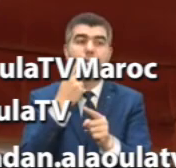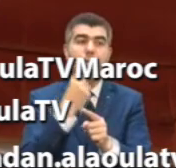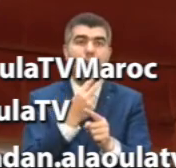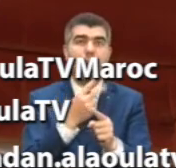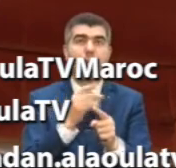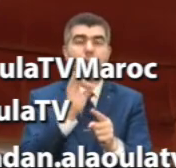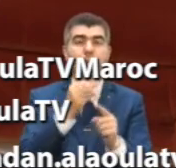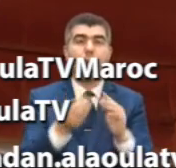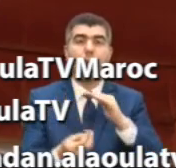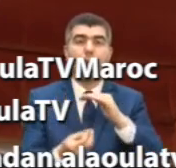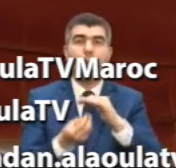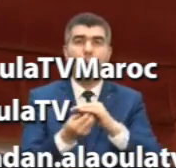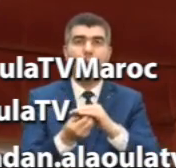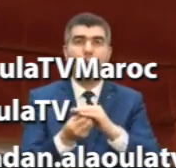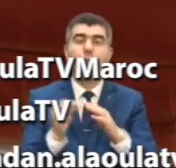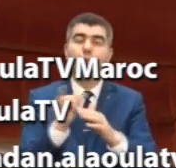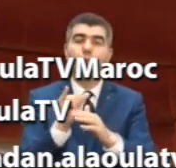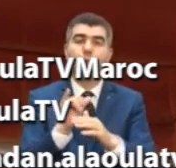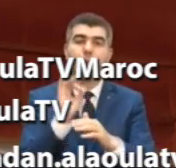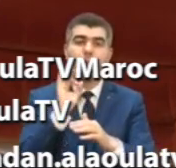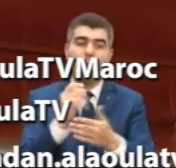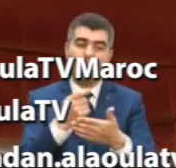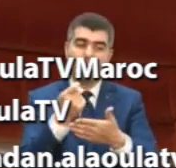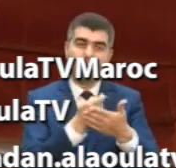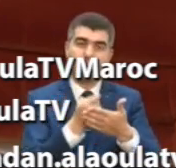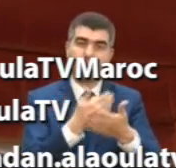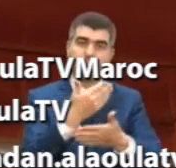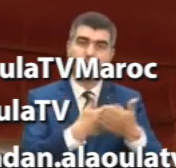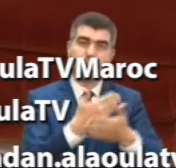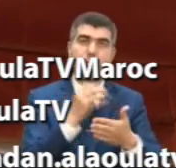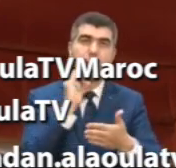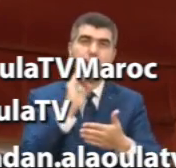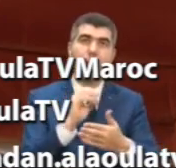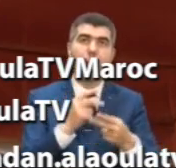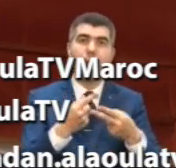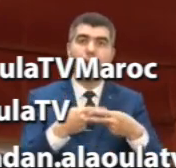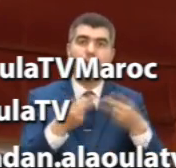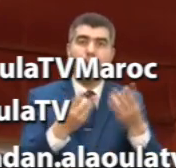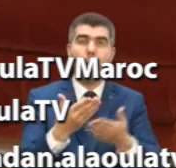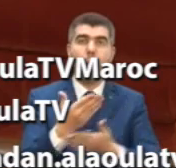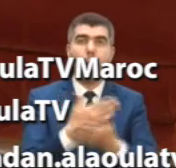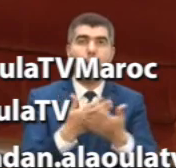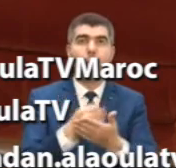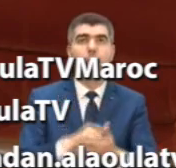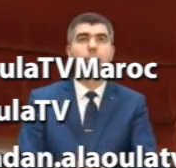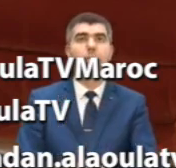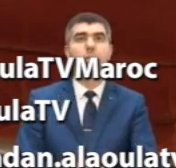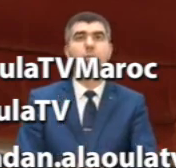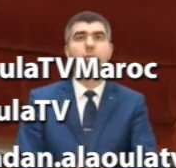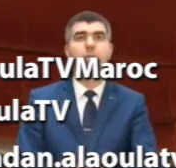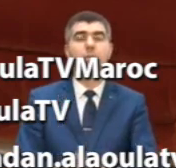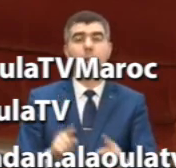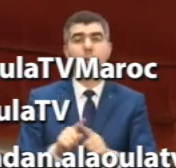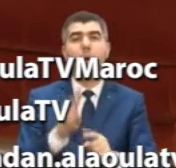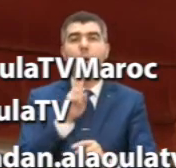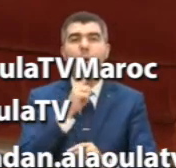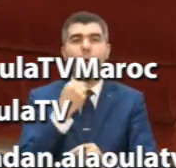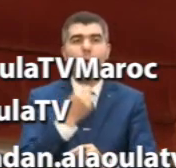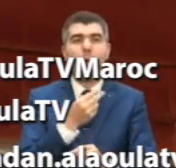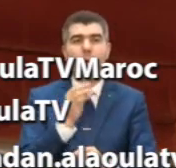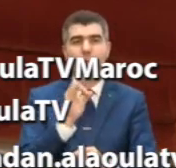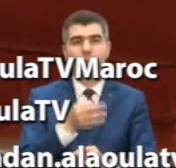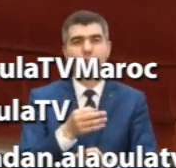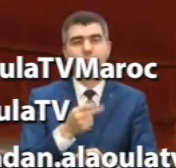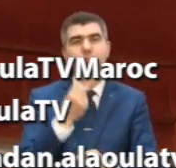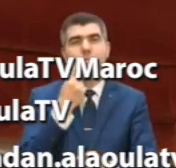إدراكية الرشوة، وتنعرفوا كيفاش كتتم الاستمارات والتقييم ديالها حتى من طرف ترانسبارنسي انترناسيونال، ومع ذلك فالحكومة تستأنس بهذا